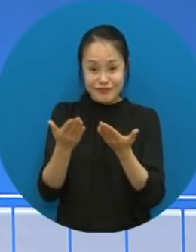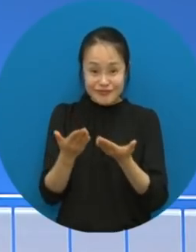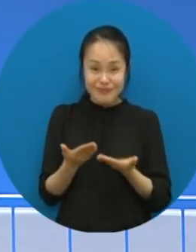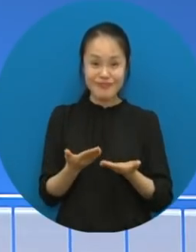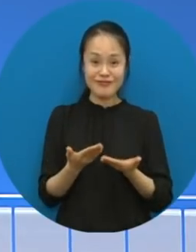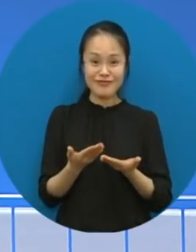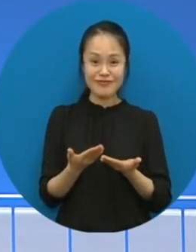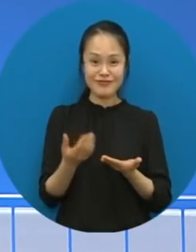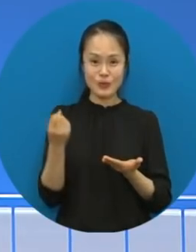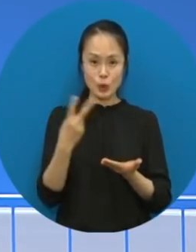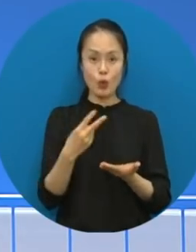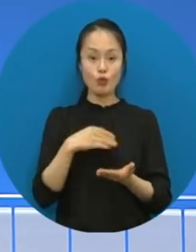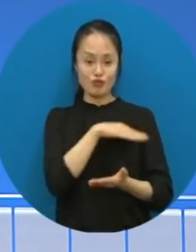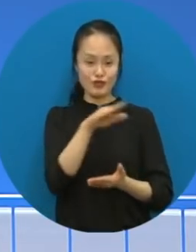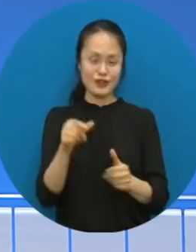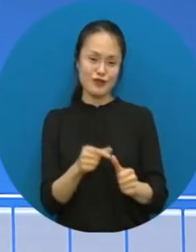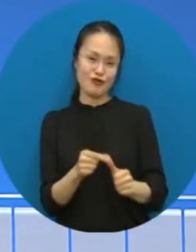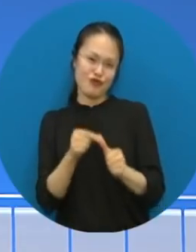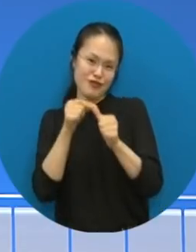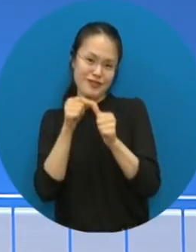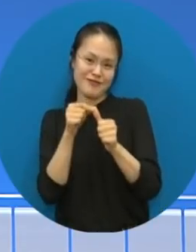또 살려주십니다.